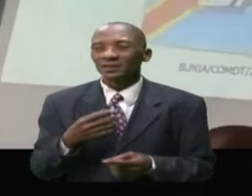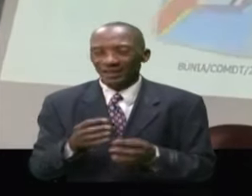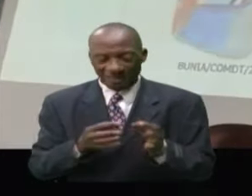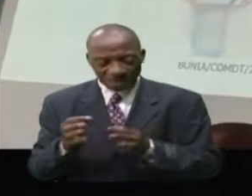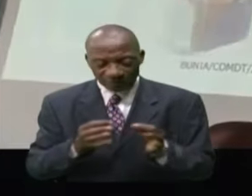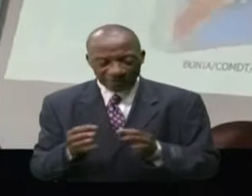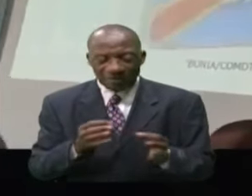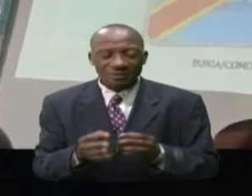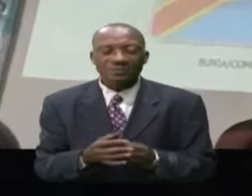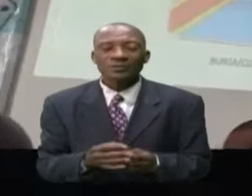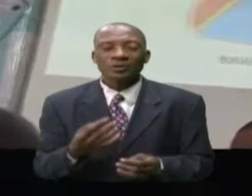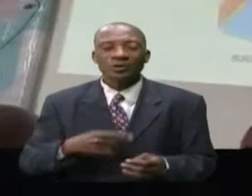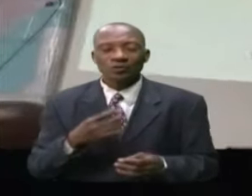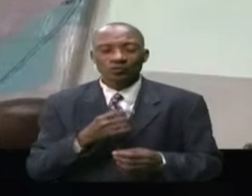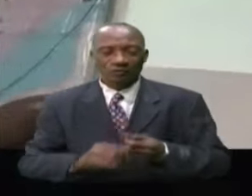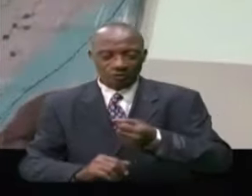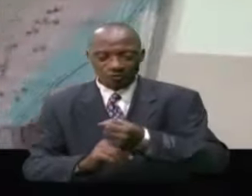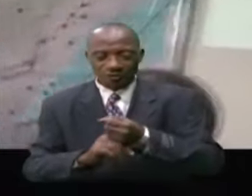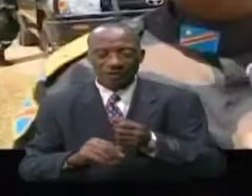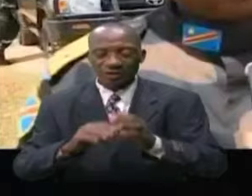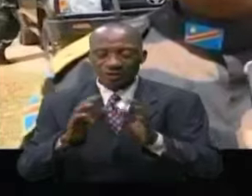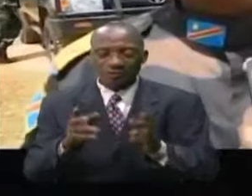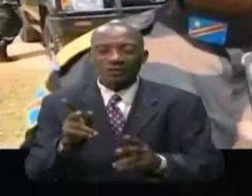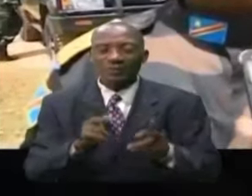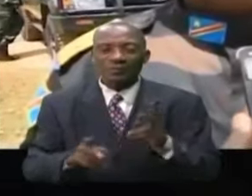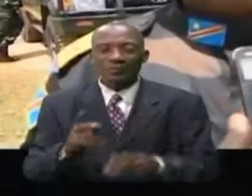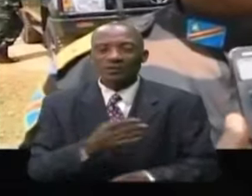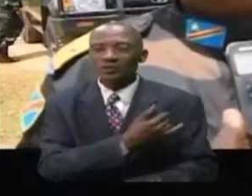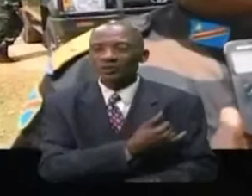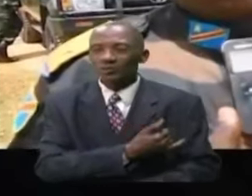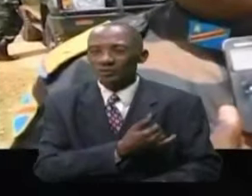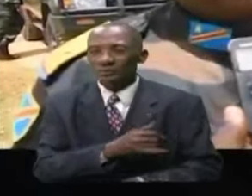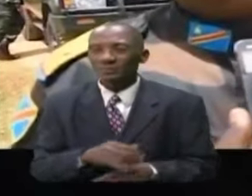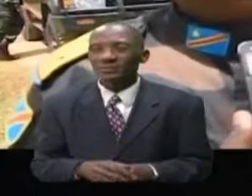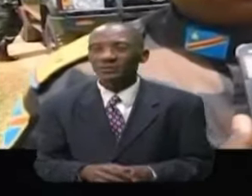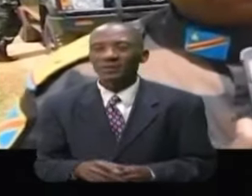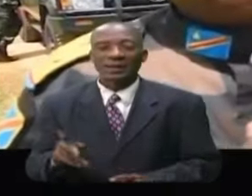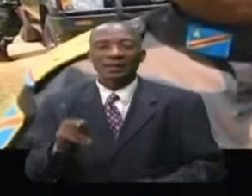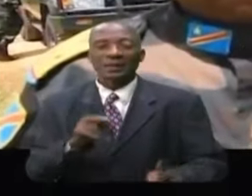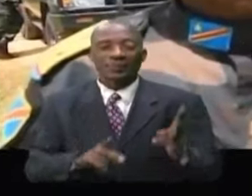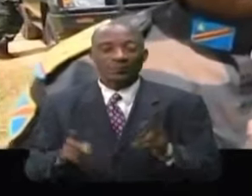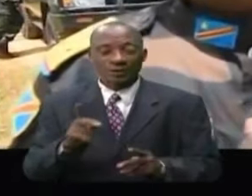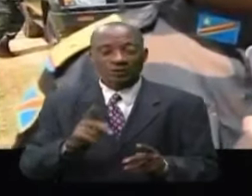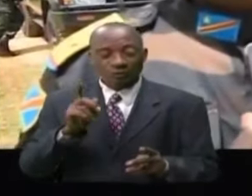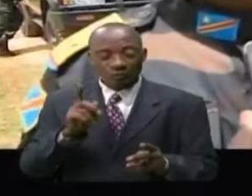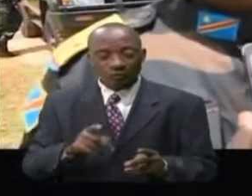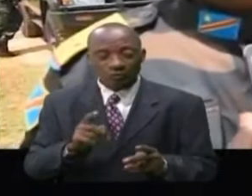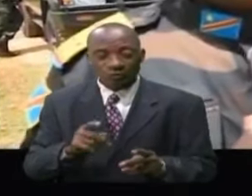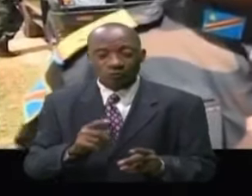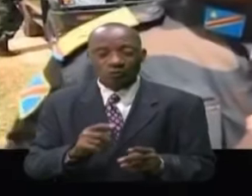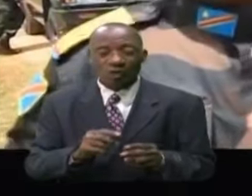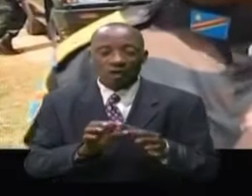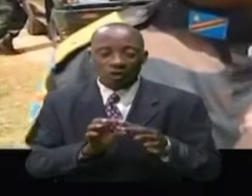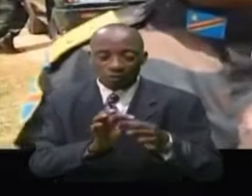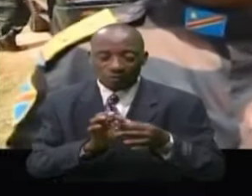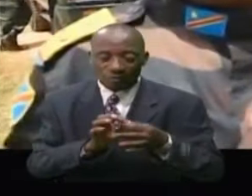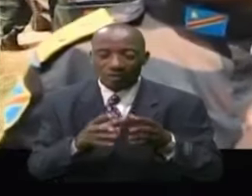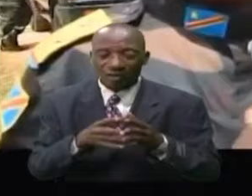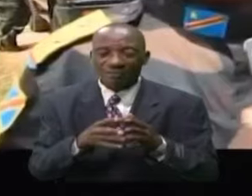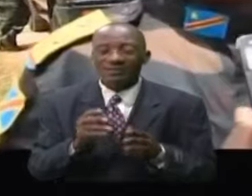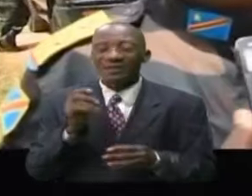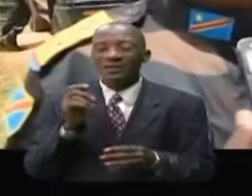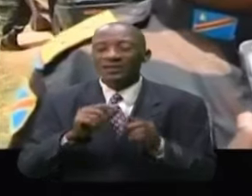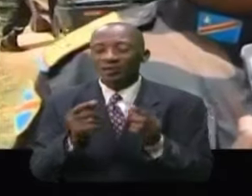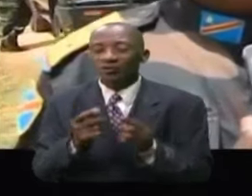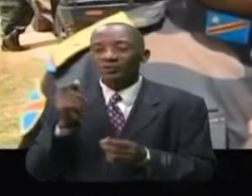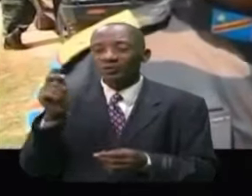durable à la population iturienne. La population devra collaborer étroitement avec les services de défense et de sécurité dans son ensemble et